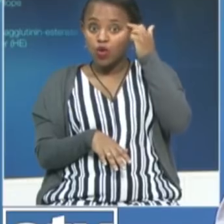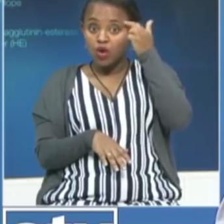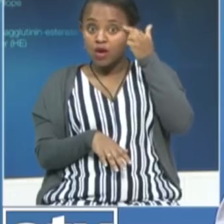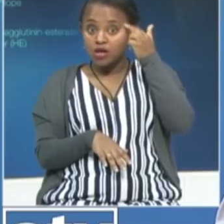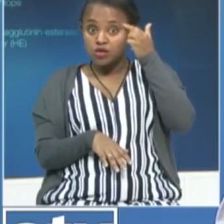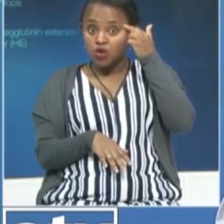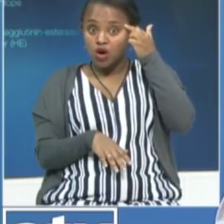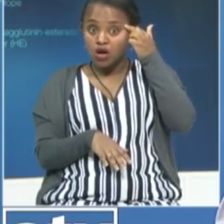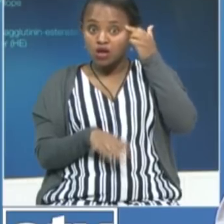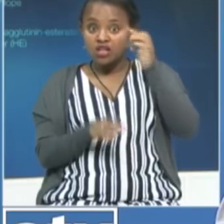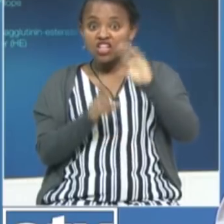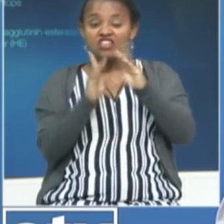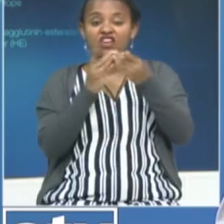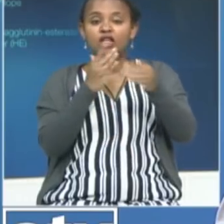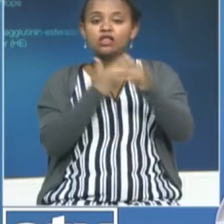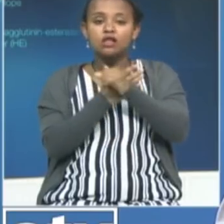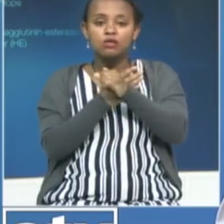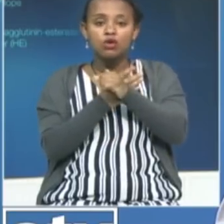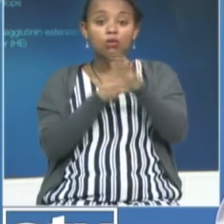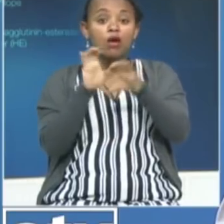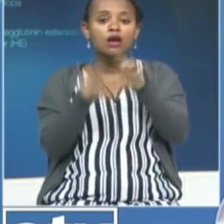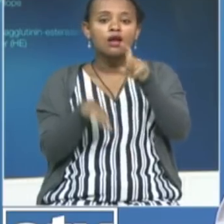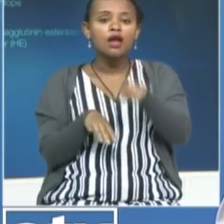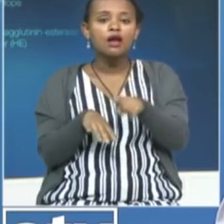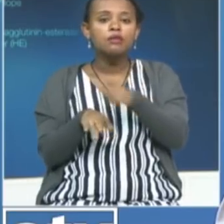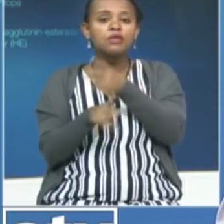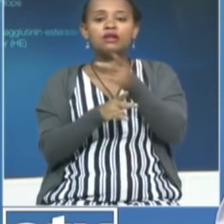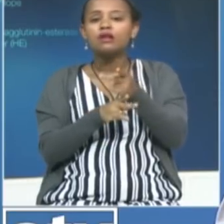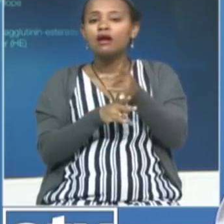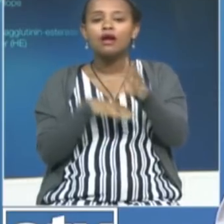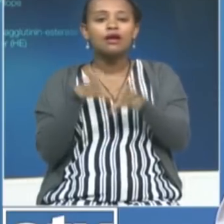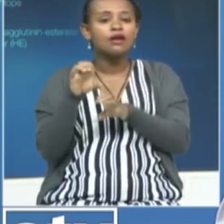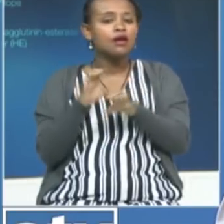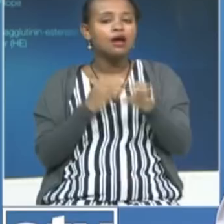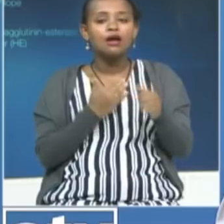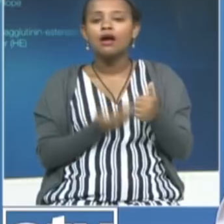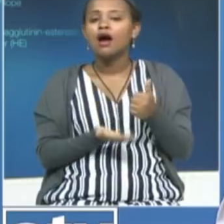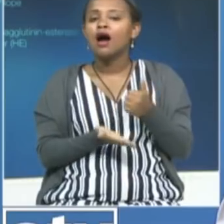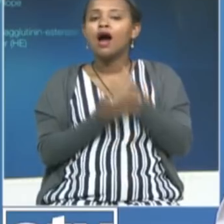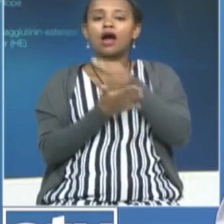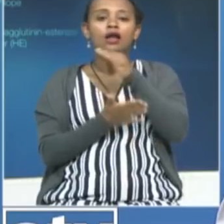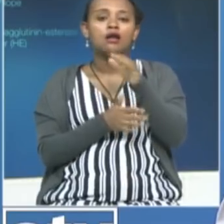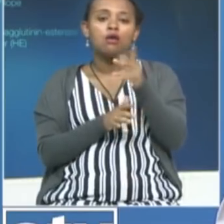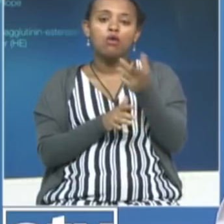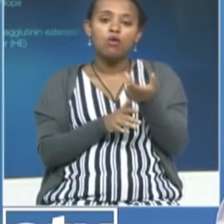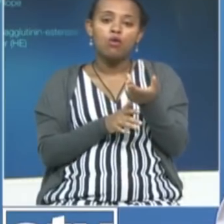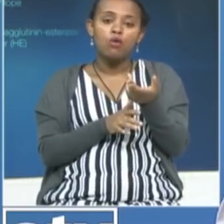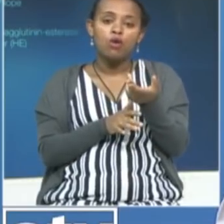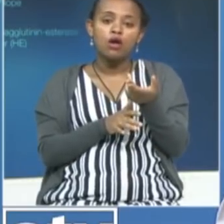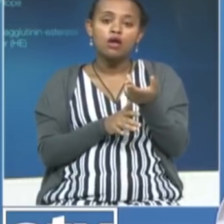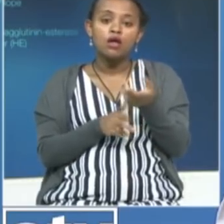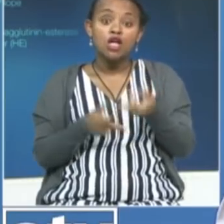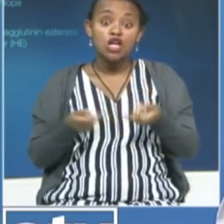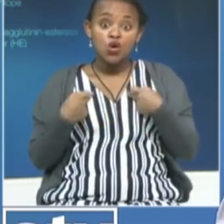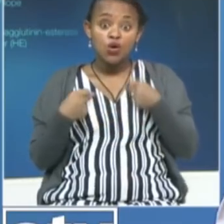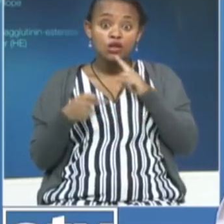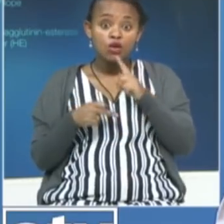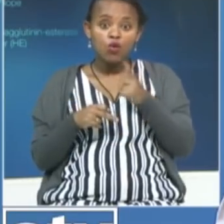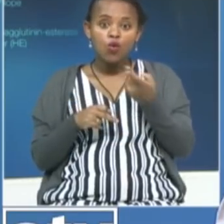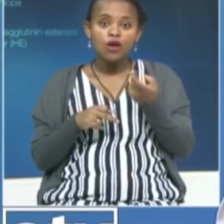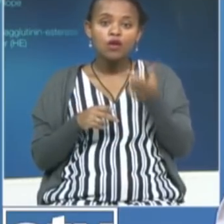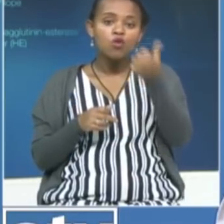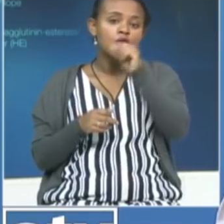ክፍላችንን ስለሚጎዳው ማድረግ ያለብንን ጥንቃቄ እንድናደርግ አይረዳም። ስለዚህ ወይ ሞት ነው ወይ መጠጥ ነው መምረጥ።